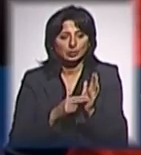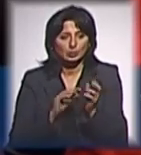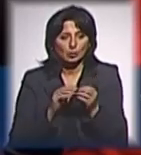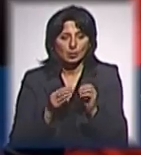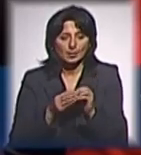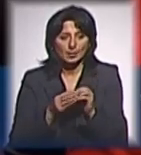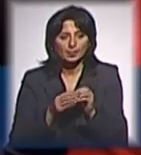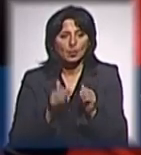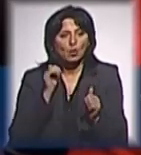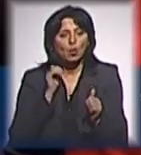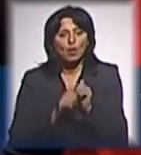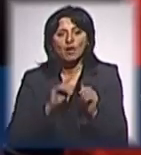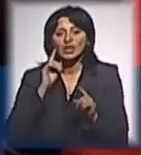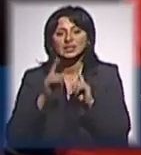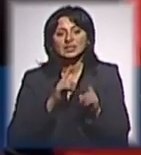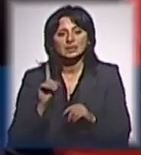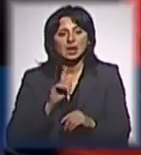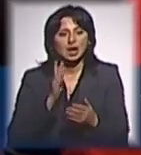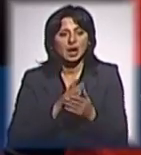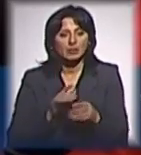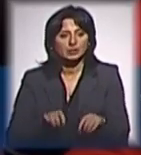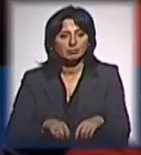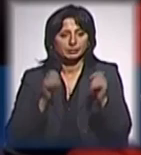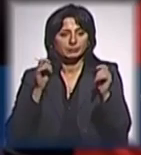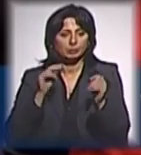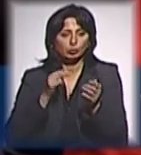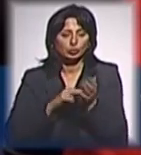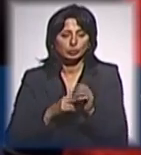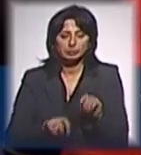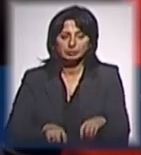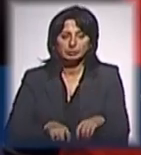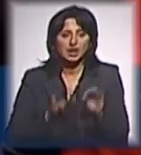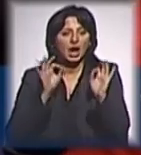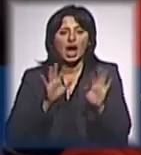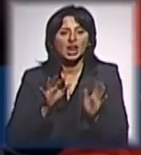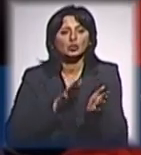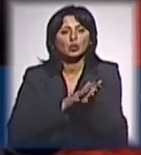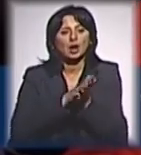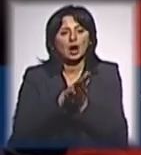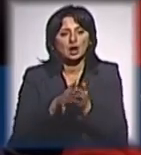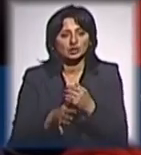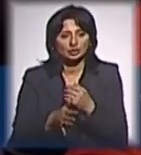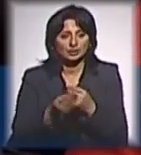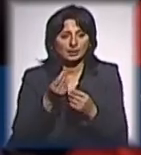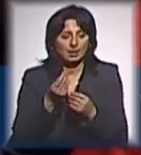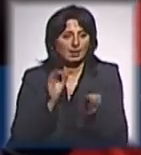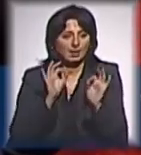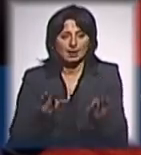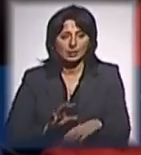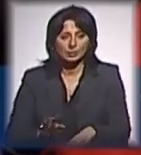ანუ ყოველ წელს გვაქვს რაღაცა გარღვევა ბიუჯეტში. არასწორებ ხარჯავთ, ესე იგი, ამ